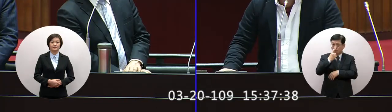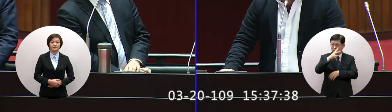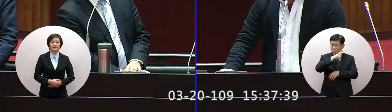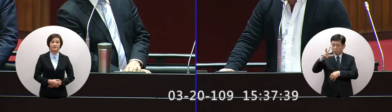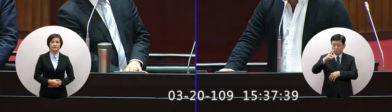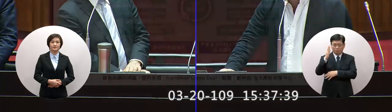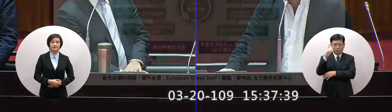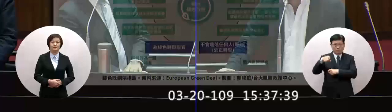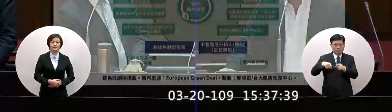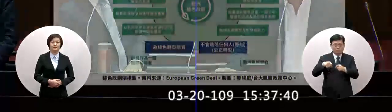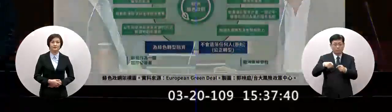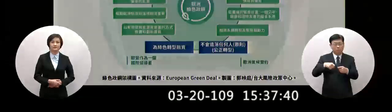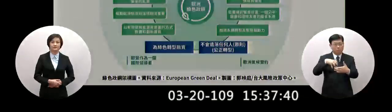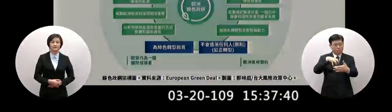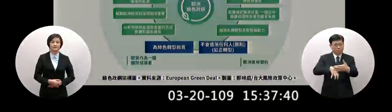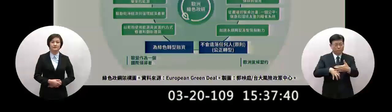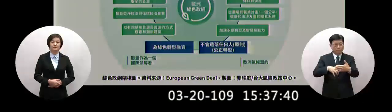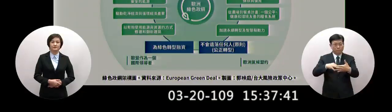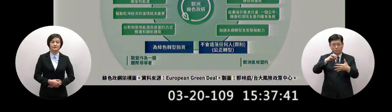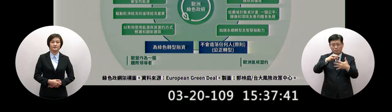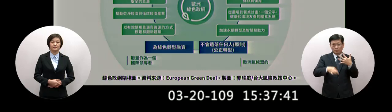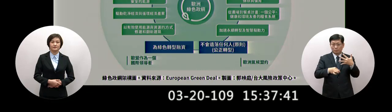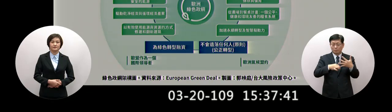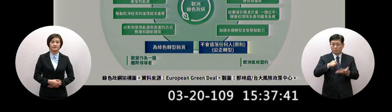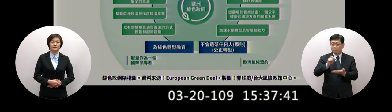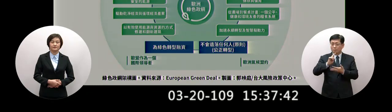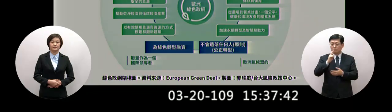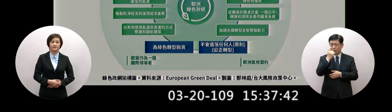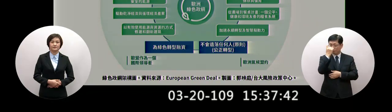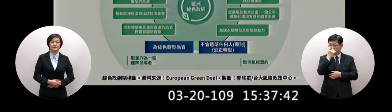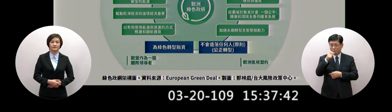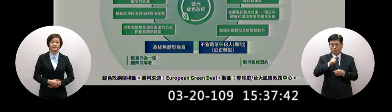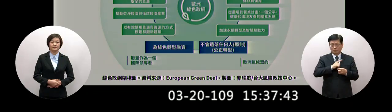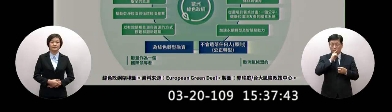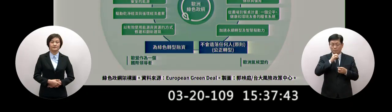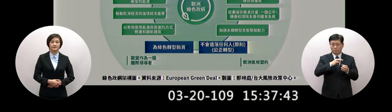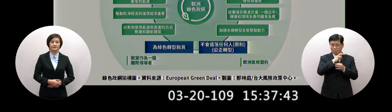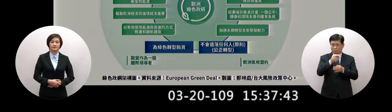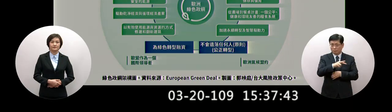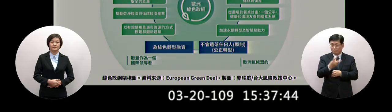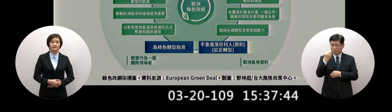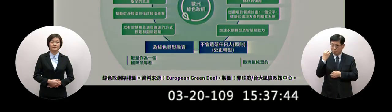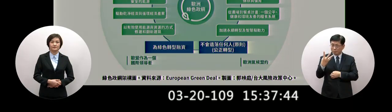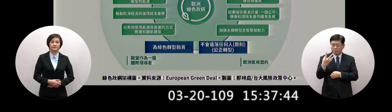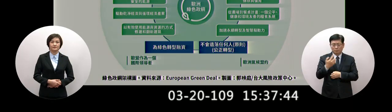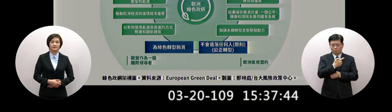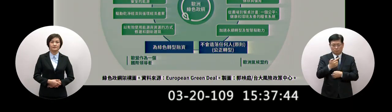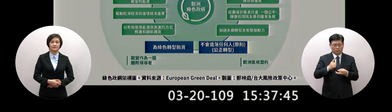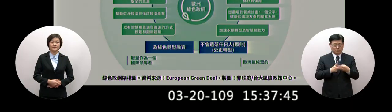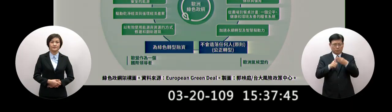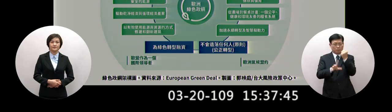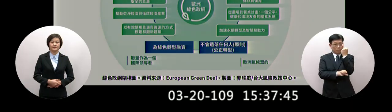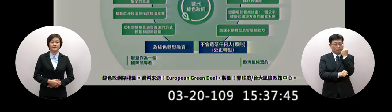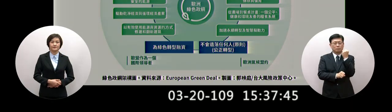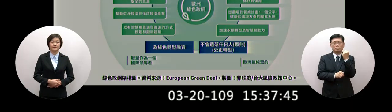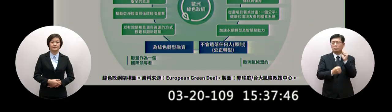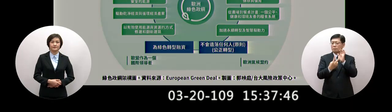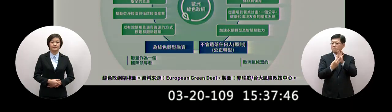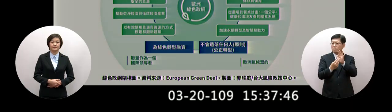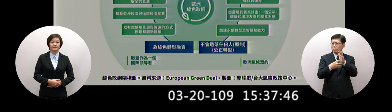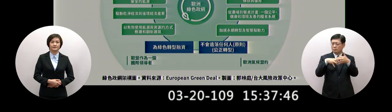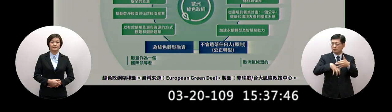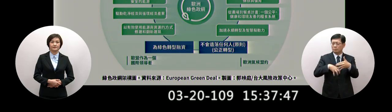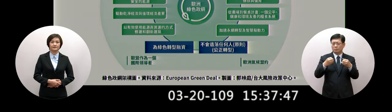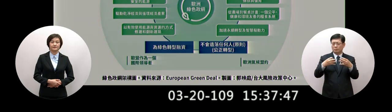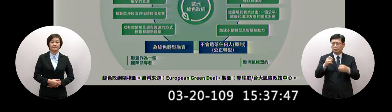政纲，这绿色政纲它其实以这个欧洲的经济转型作为它这个最重要的基调。那它里面讨论什么事情